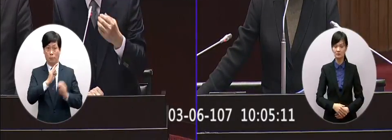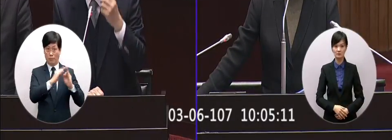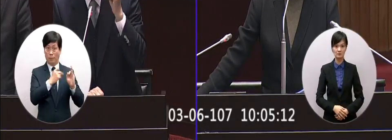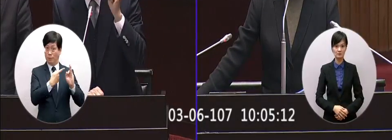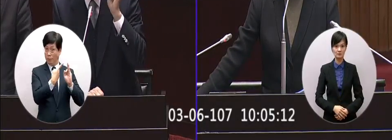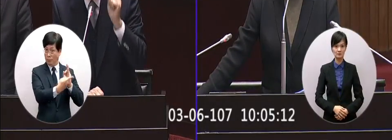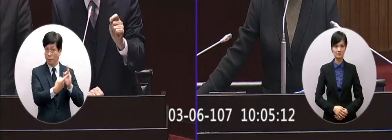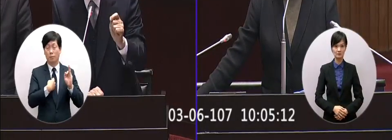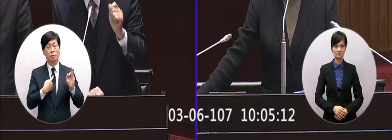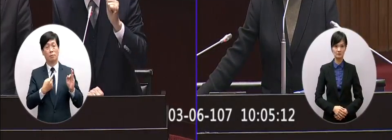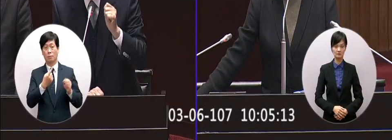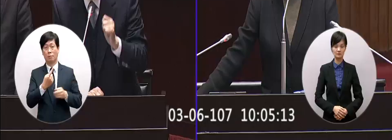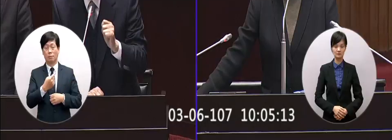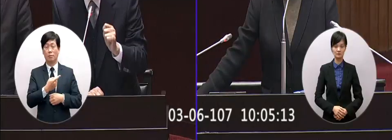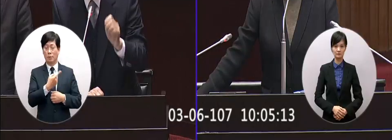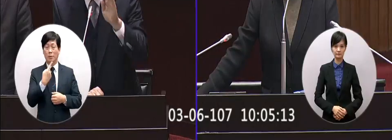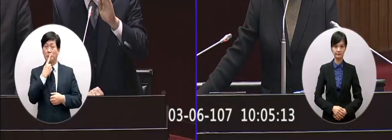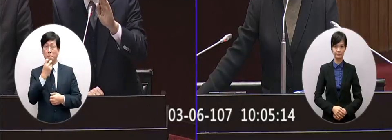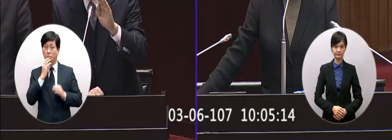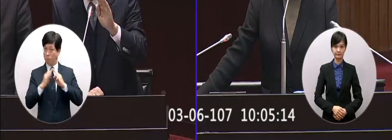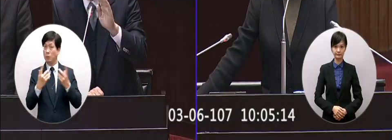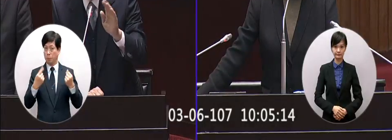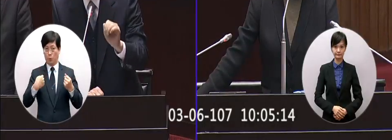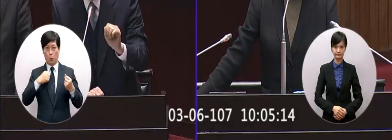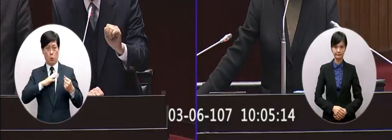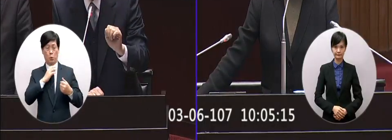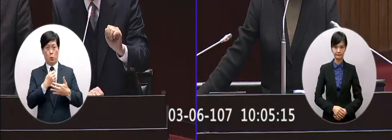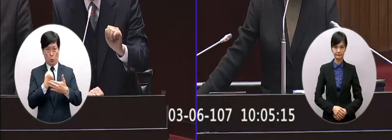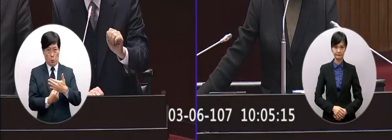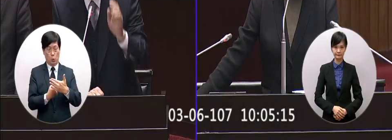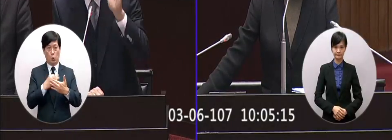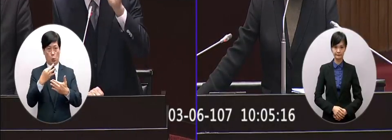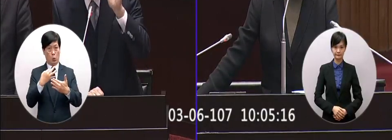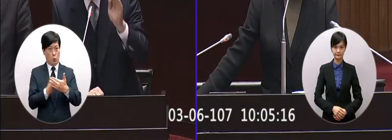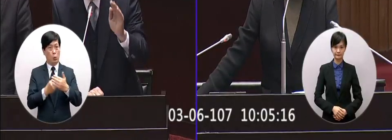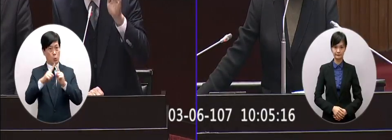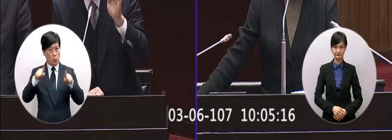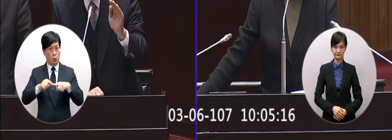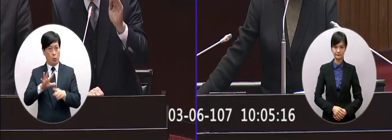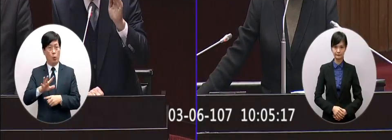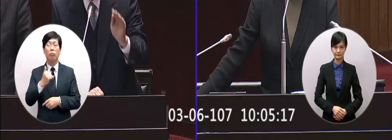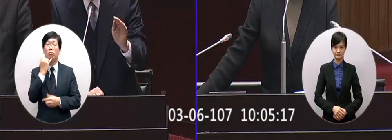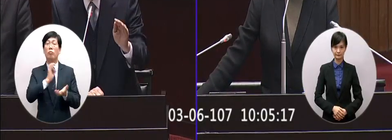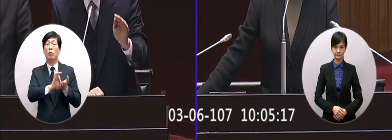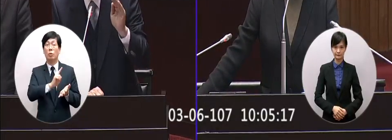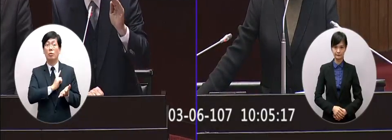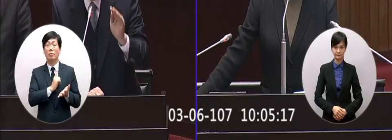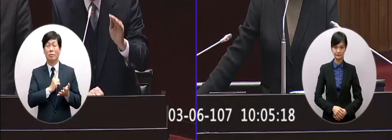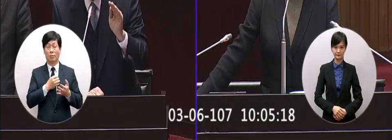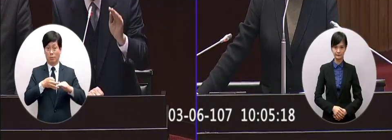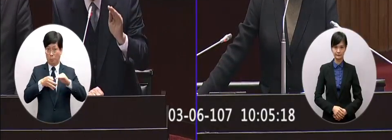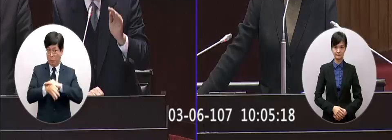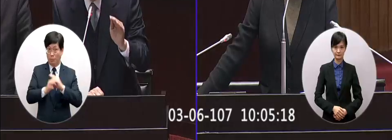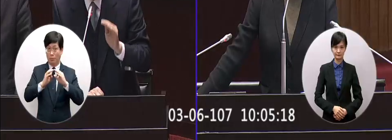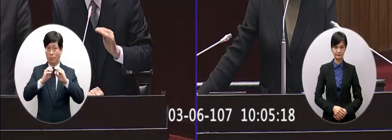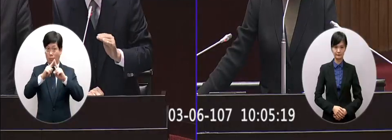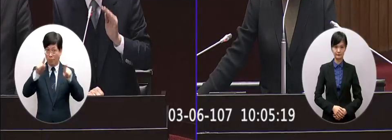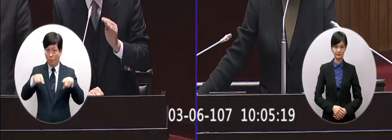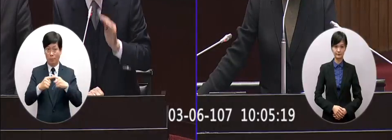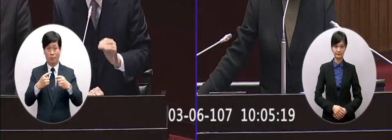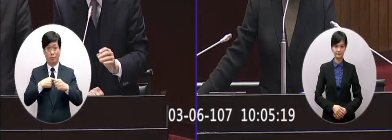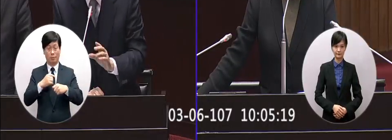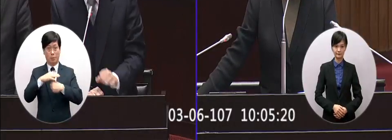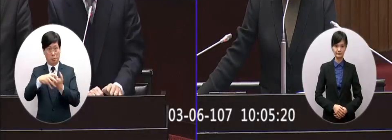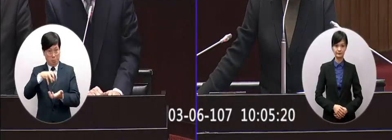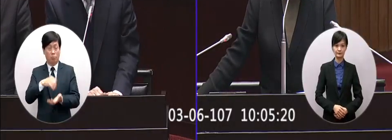他呢，因为银行在中央银行都有存单，所以呢，他可以用他的存单呢当做担保，